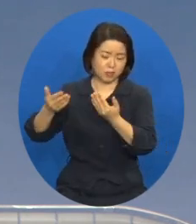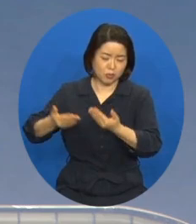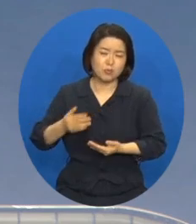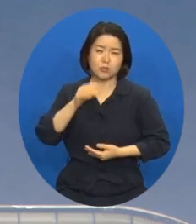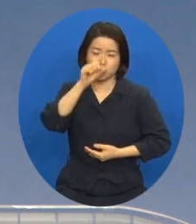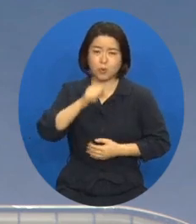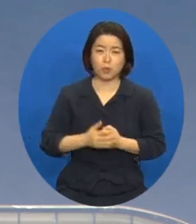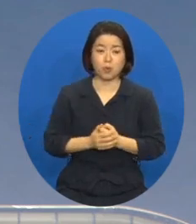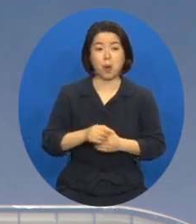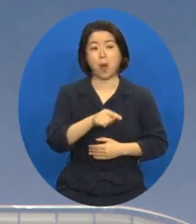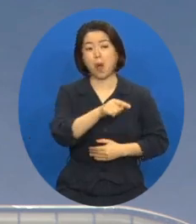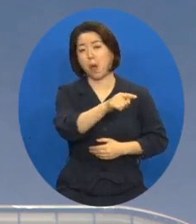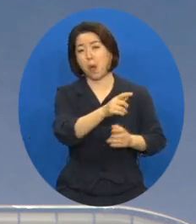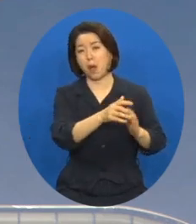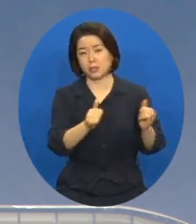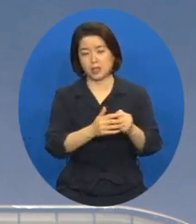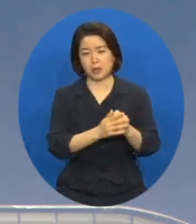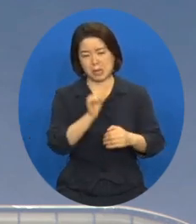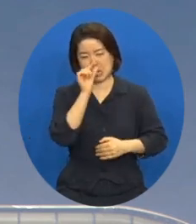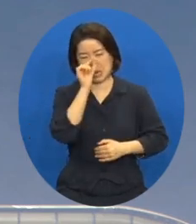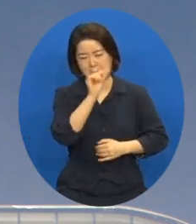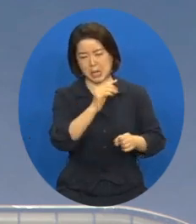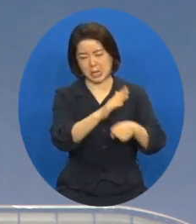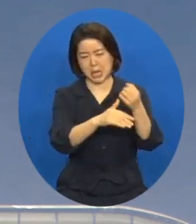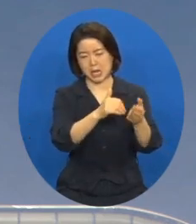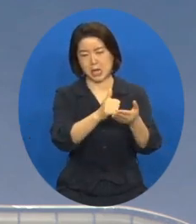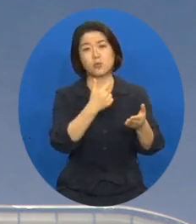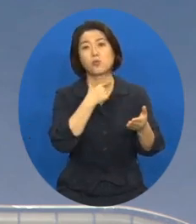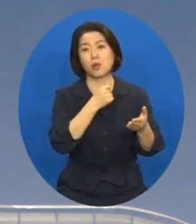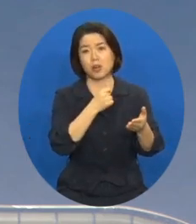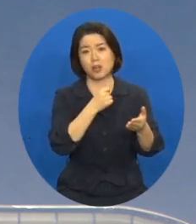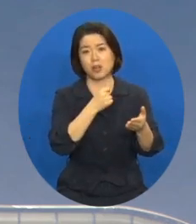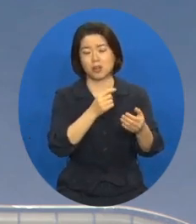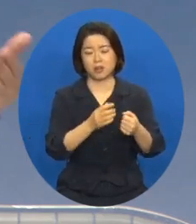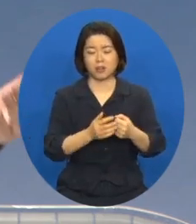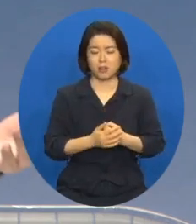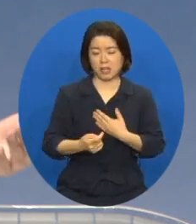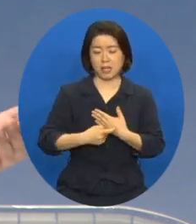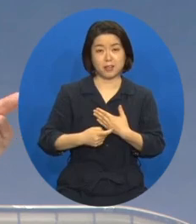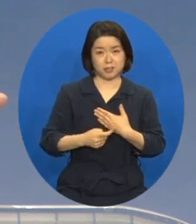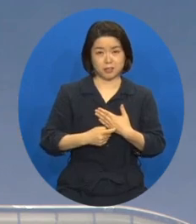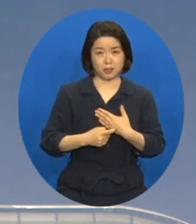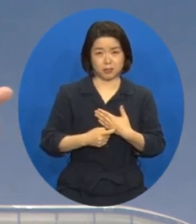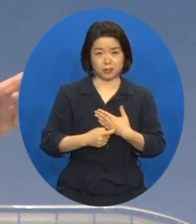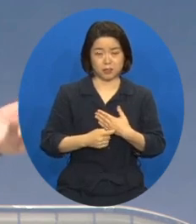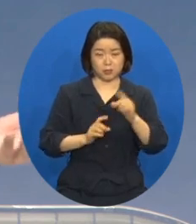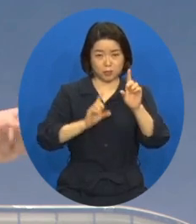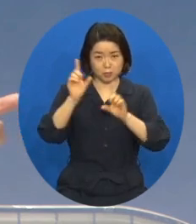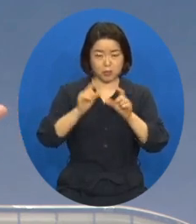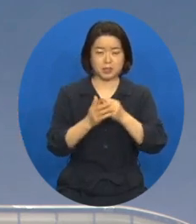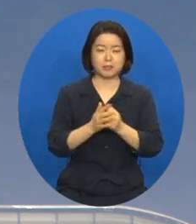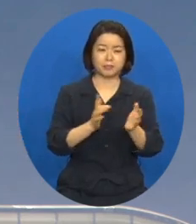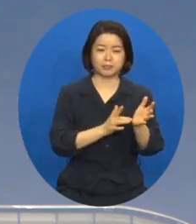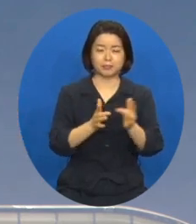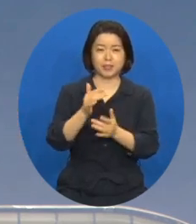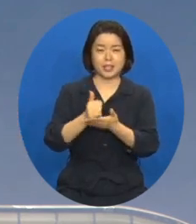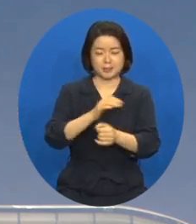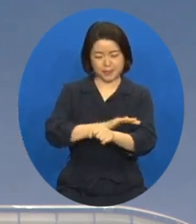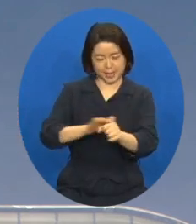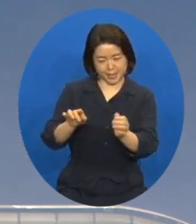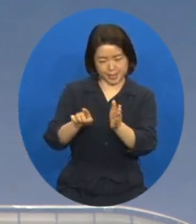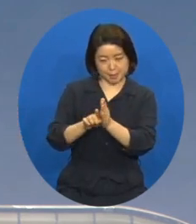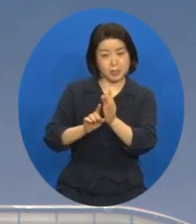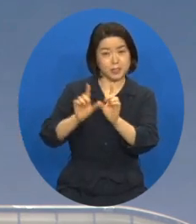그리고 상대방에 대해서는 까다로우신 하나님이기를 원하는, 겉으로는 정말 예수 잘 믿는 것